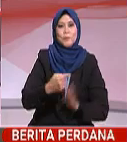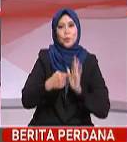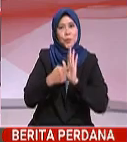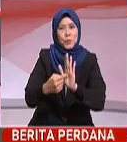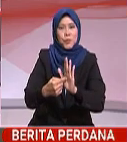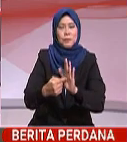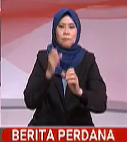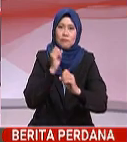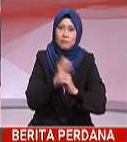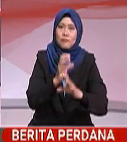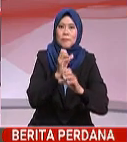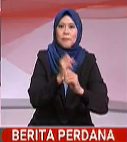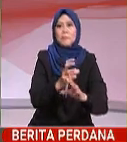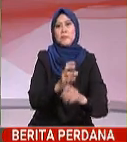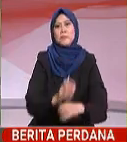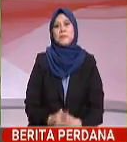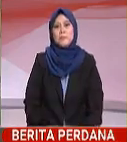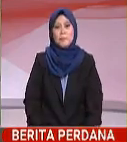lagi.